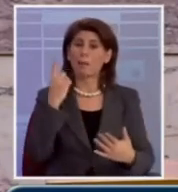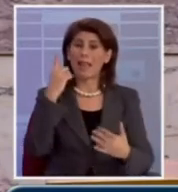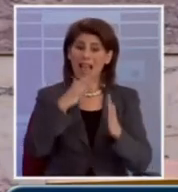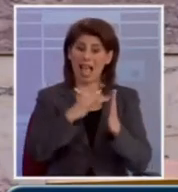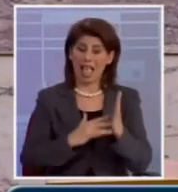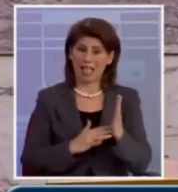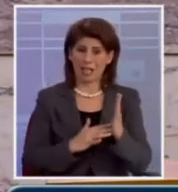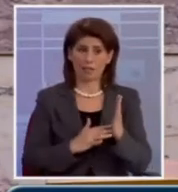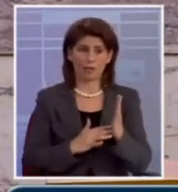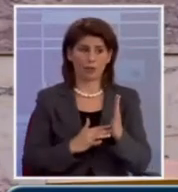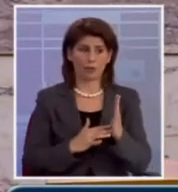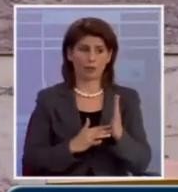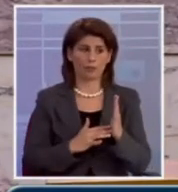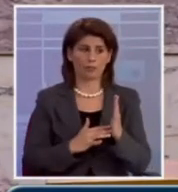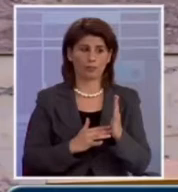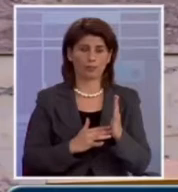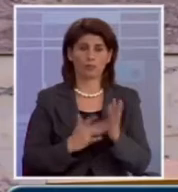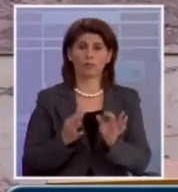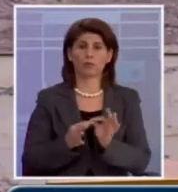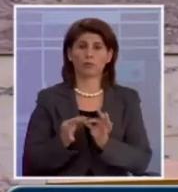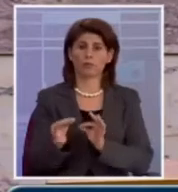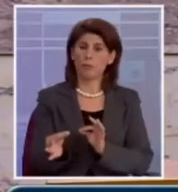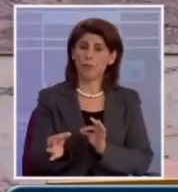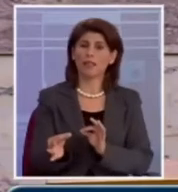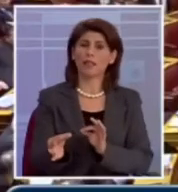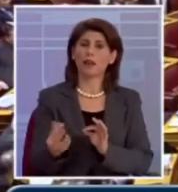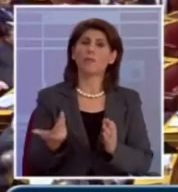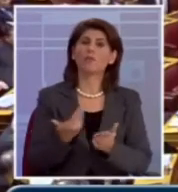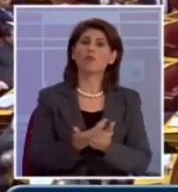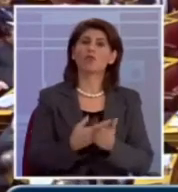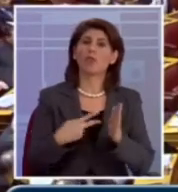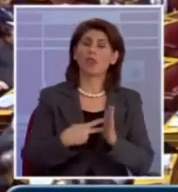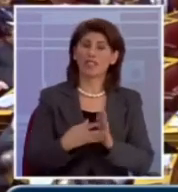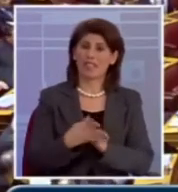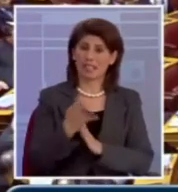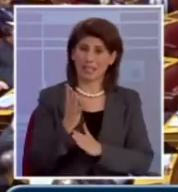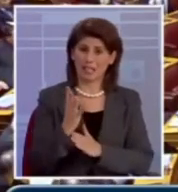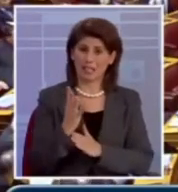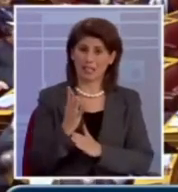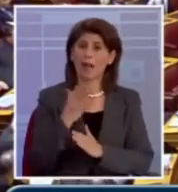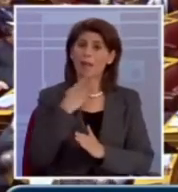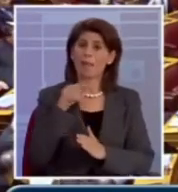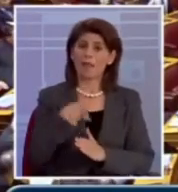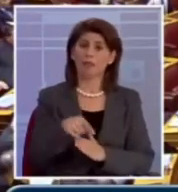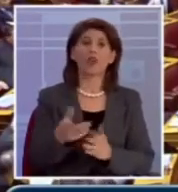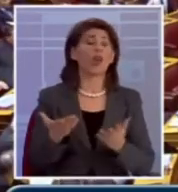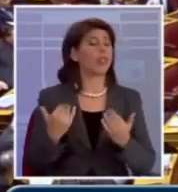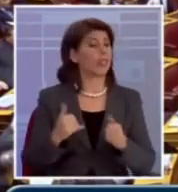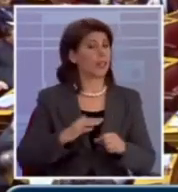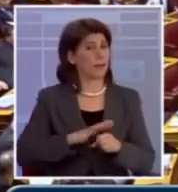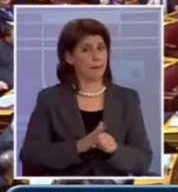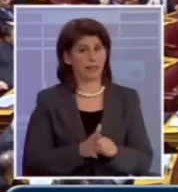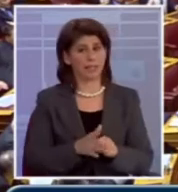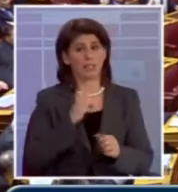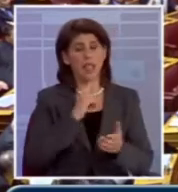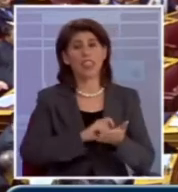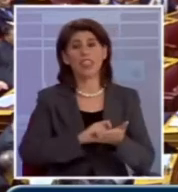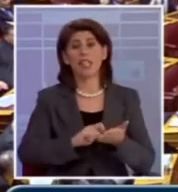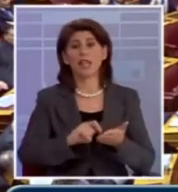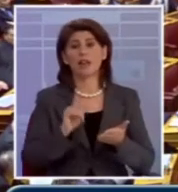έγγραφο που, για τα μέτρα που ζητούν το 2014, επειδή αυτό δεν είναι πλήρες, δεν αναφέρει